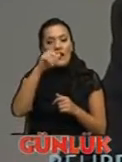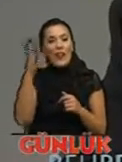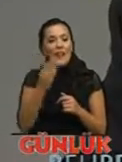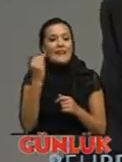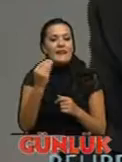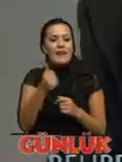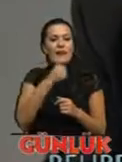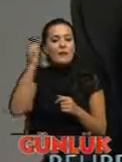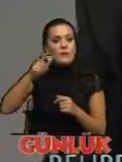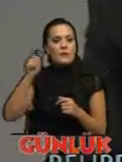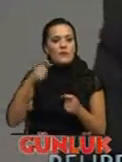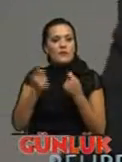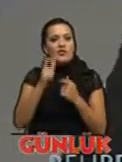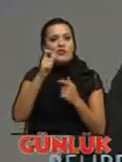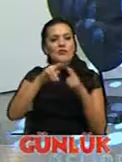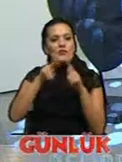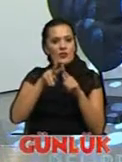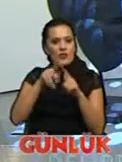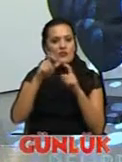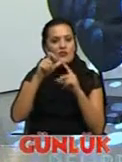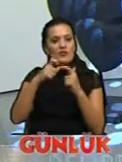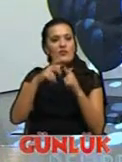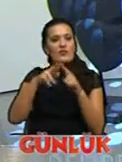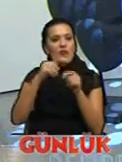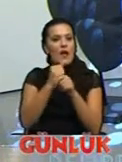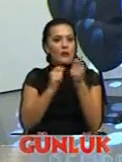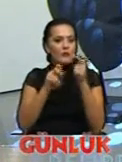bir şekilde söylüyorum. Can Şengün diye bir